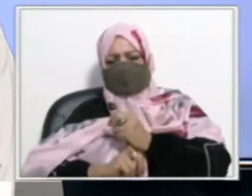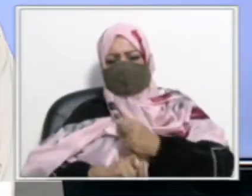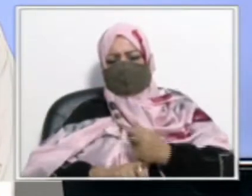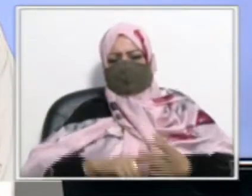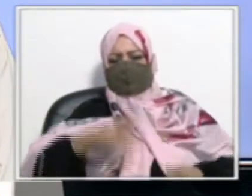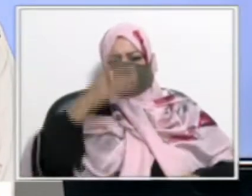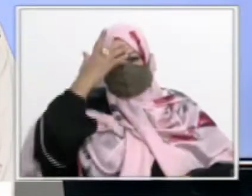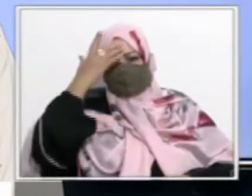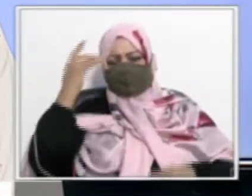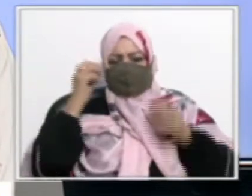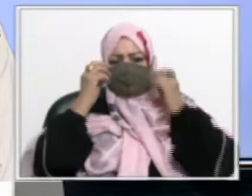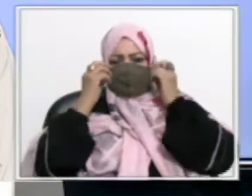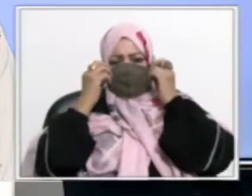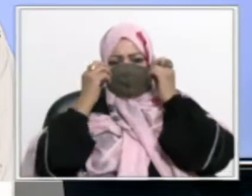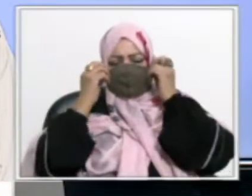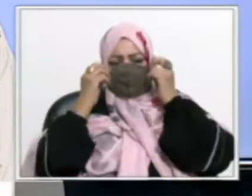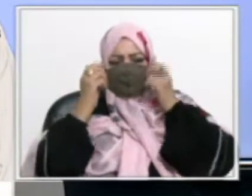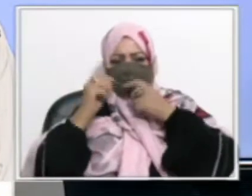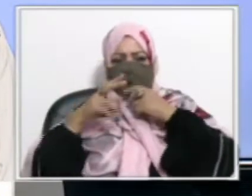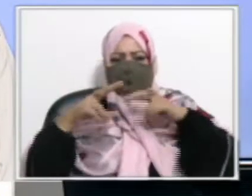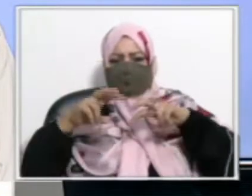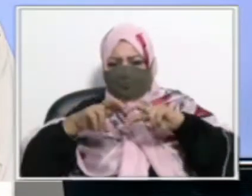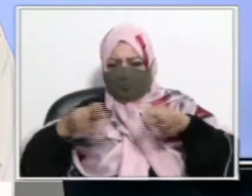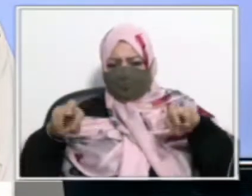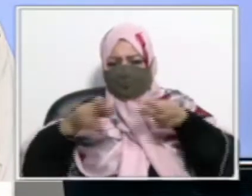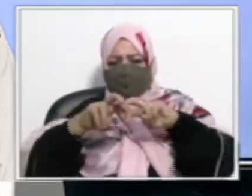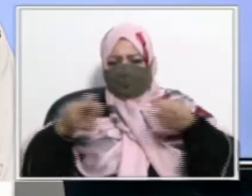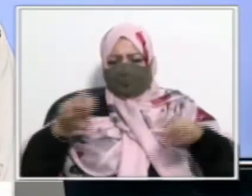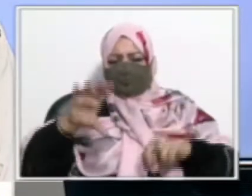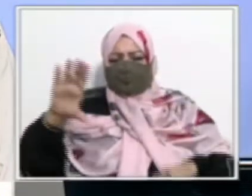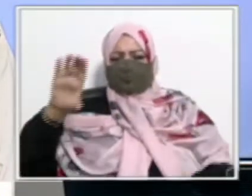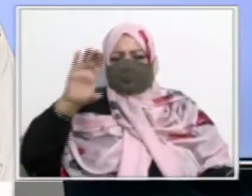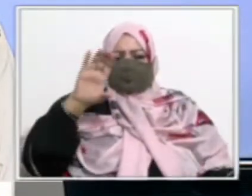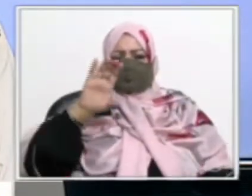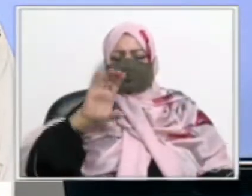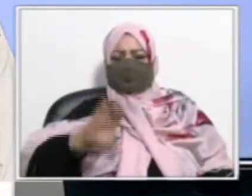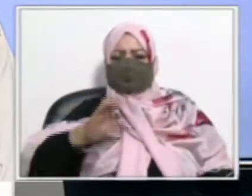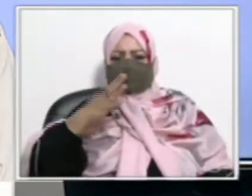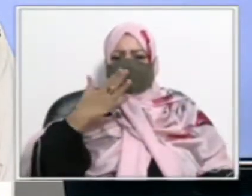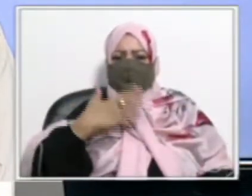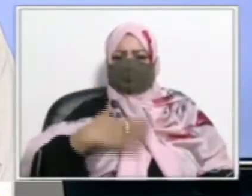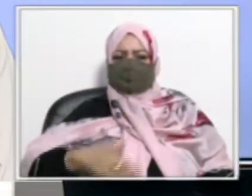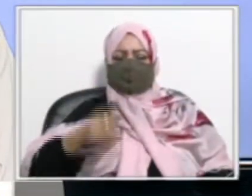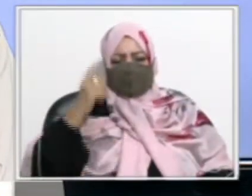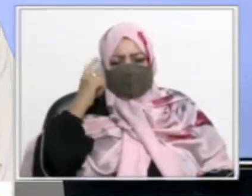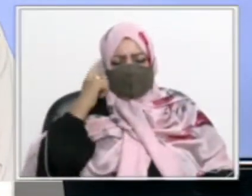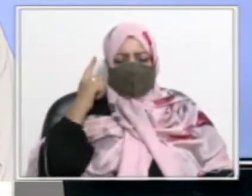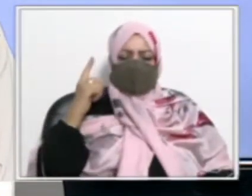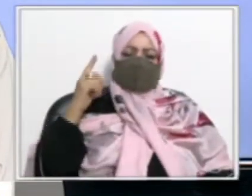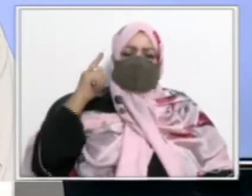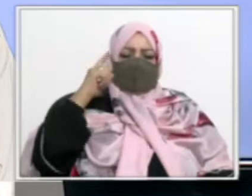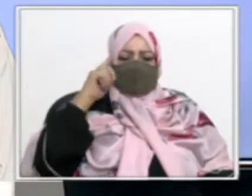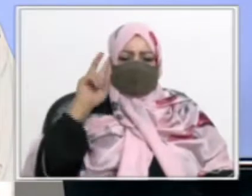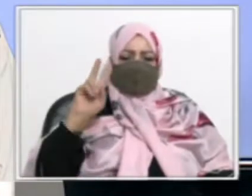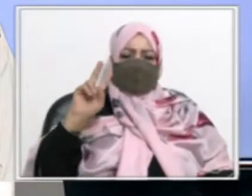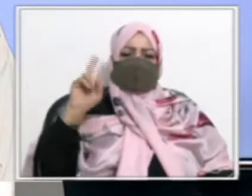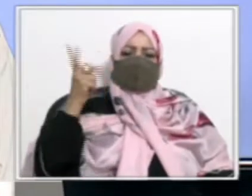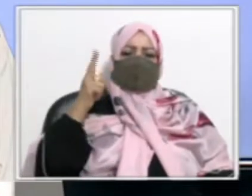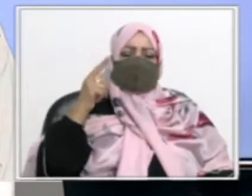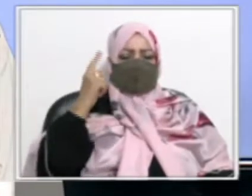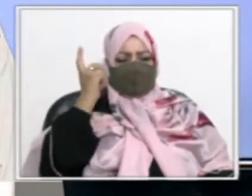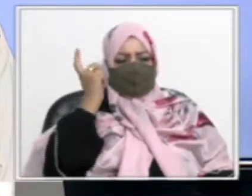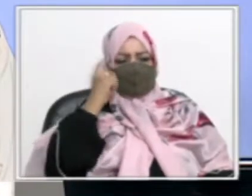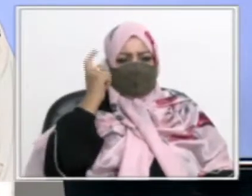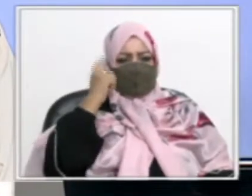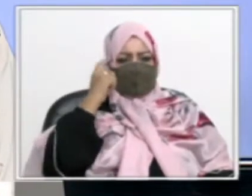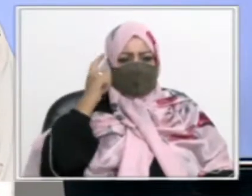ومع مقاصد هواه ورغباته فالباحث عن مثل هذه الأجوبة هذا آثم لا